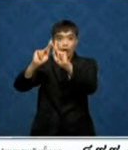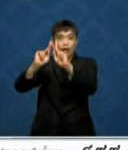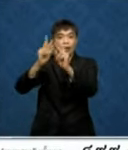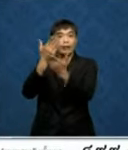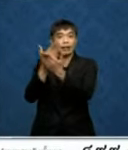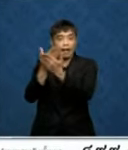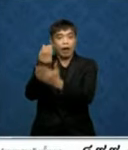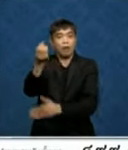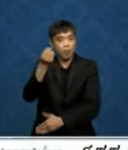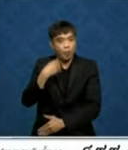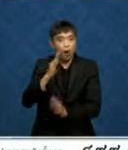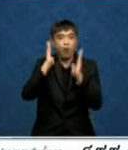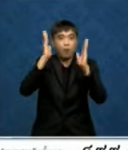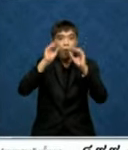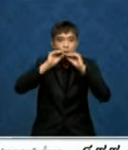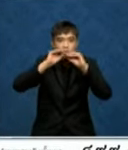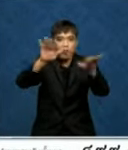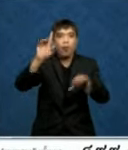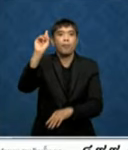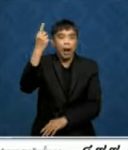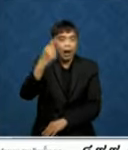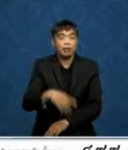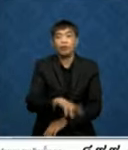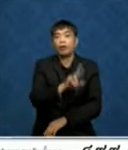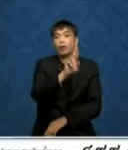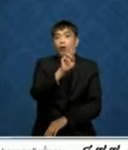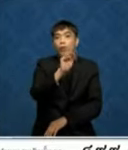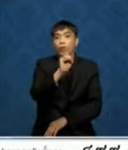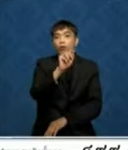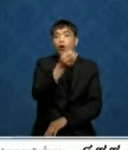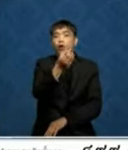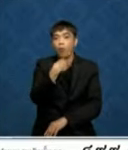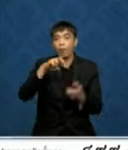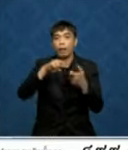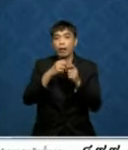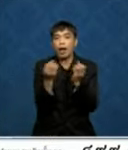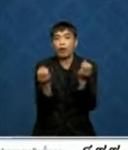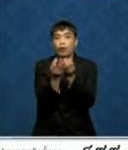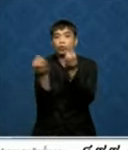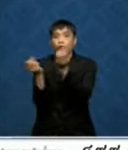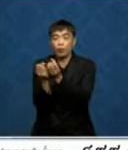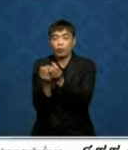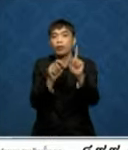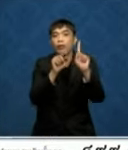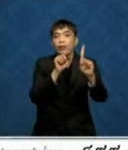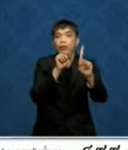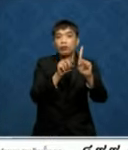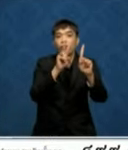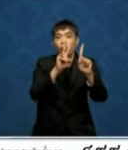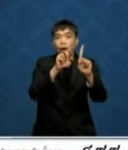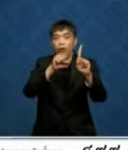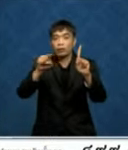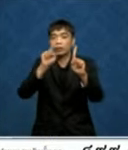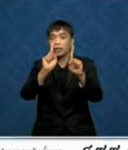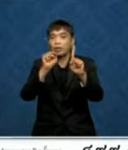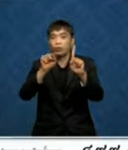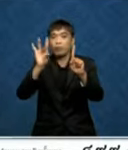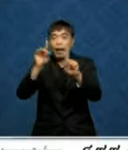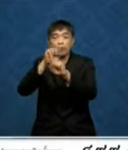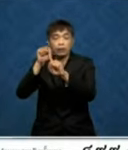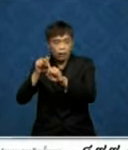รษฐกิจใหม่ท่านรัฐมนตรีบอกผลกระทบของ Digital Wallet กลับมาที่ 1.2 ถึง 1.8% อีกแล้วคำถ